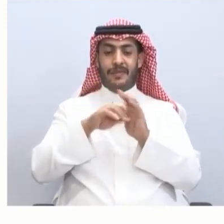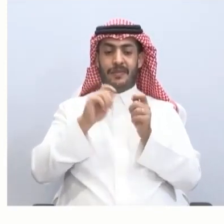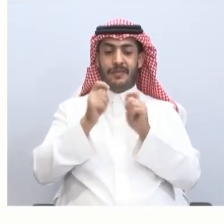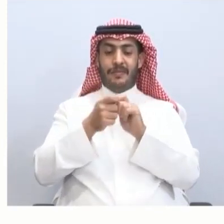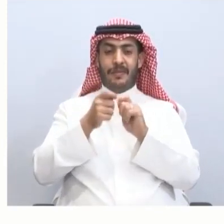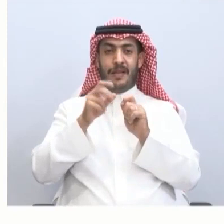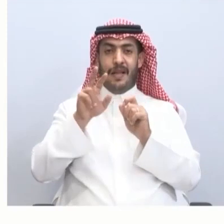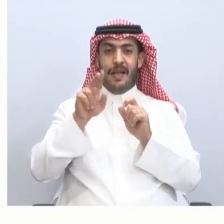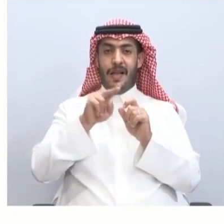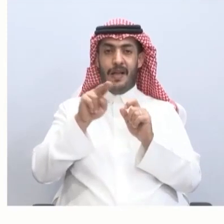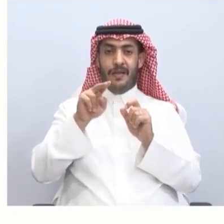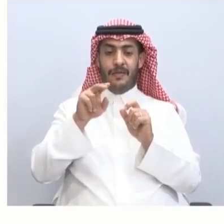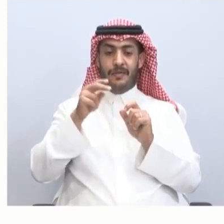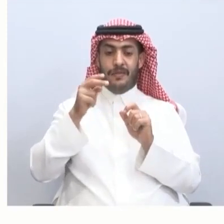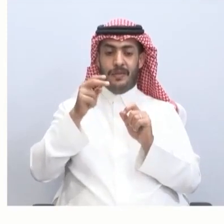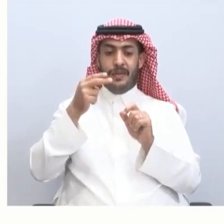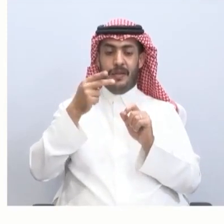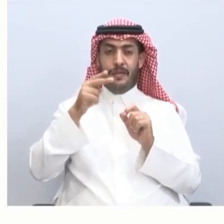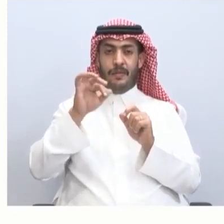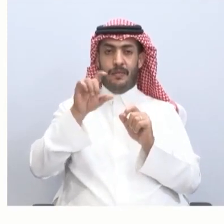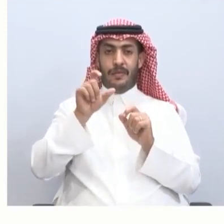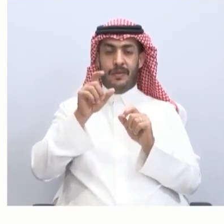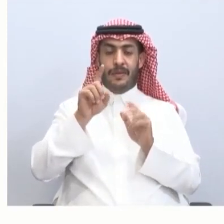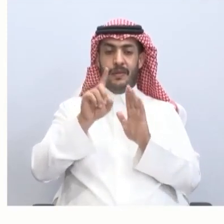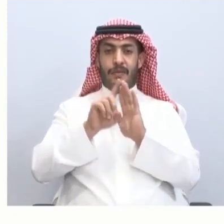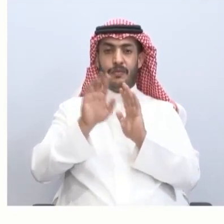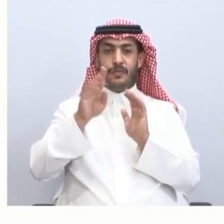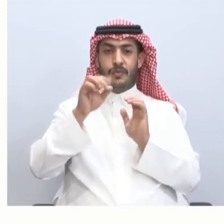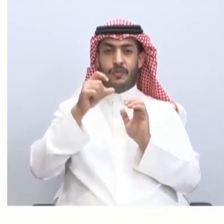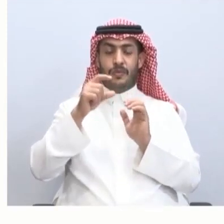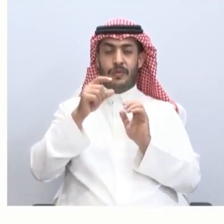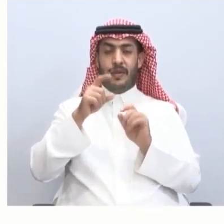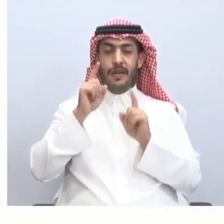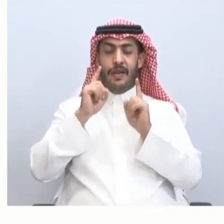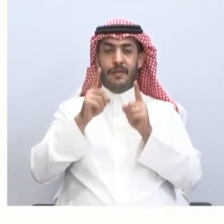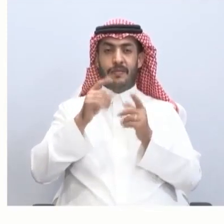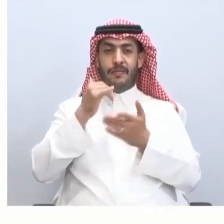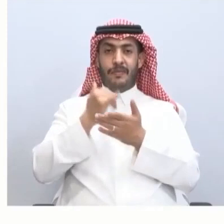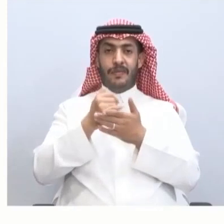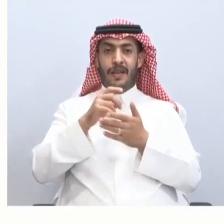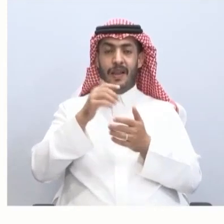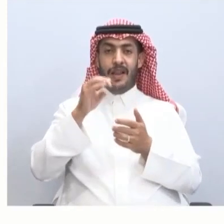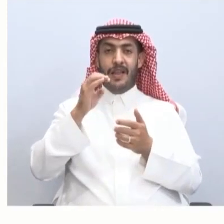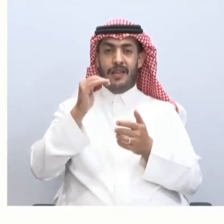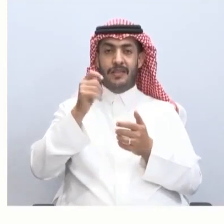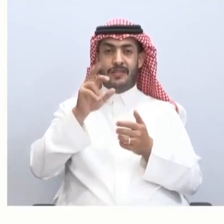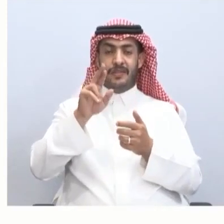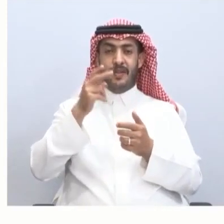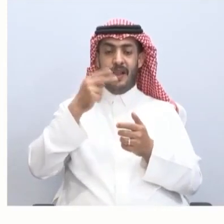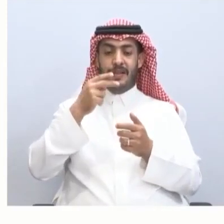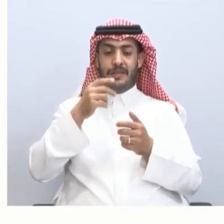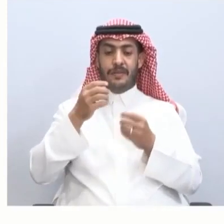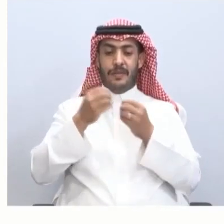اخيه من عبد المعين لكن الامام سعود امر قادته في الحجاز وعسير